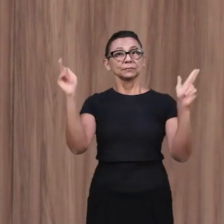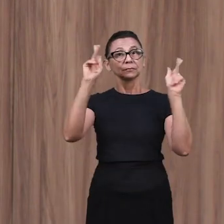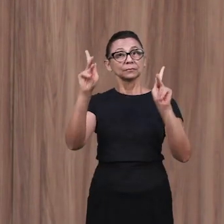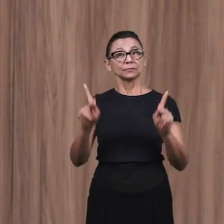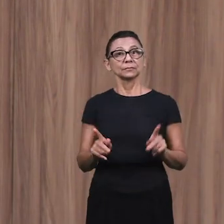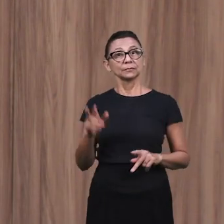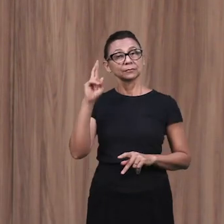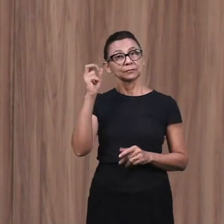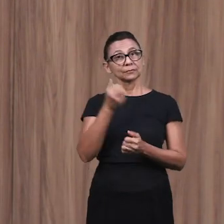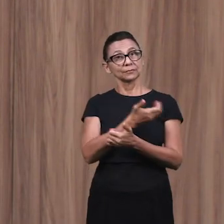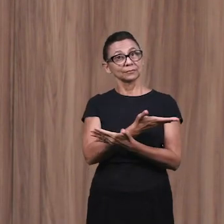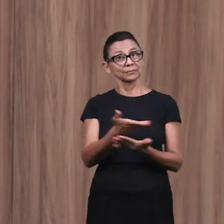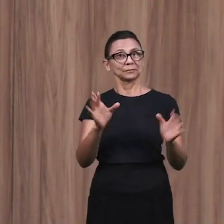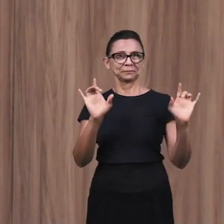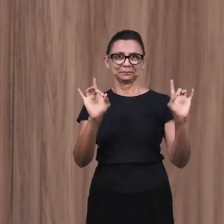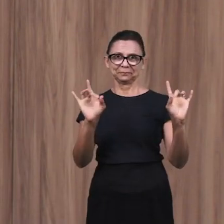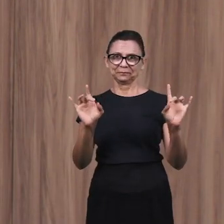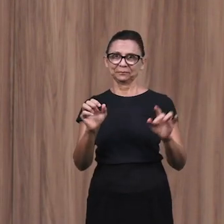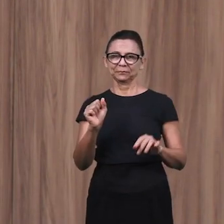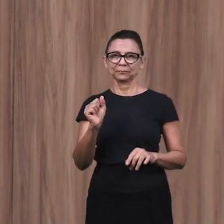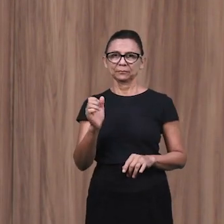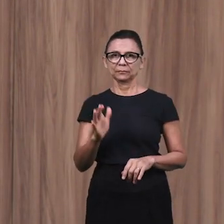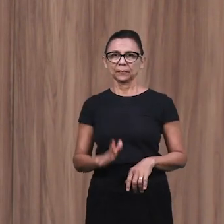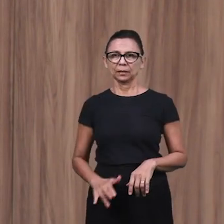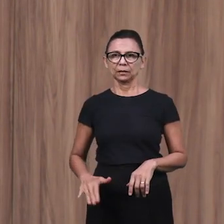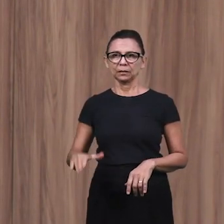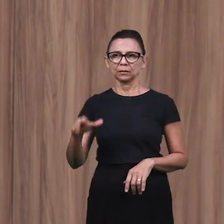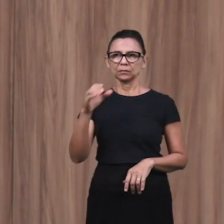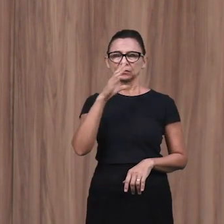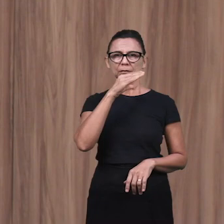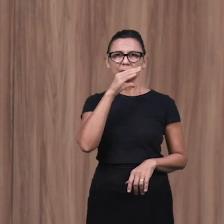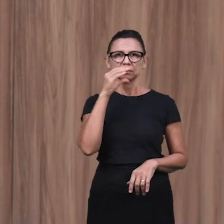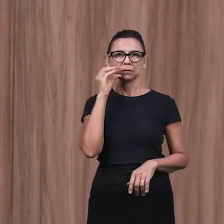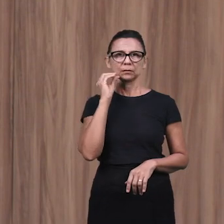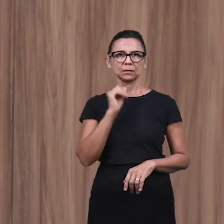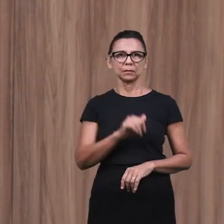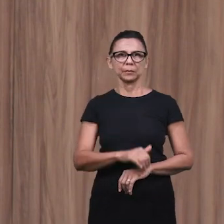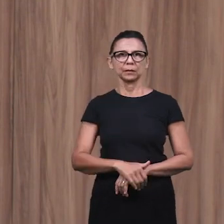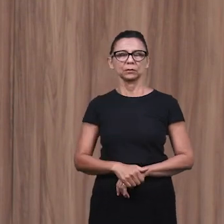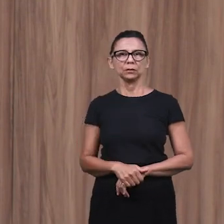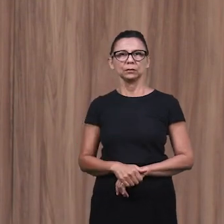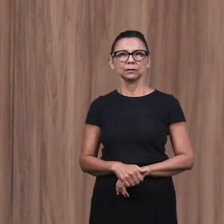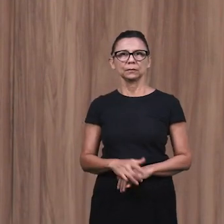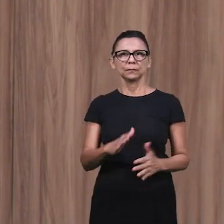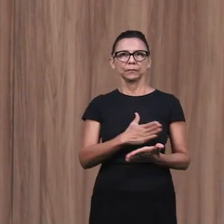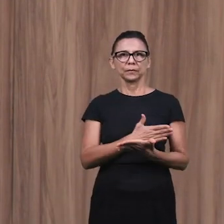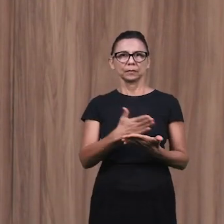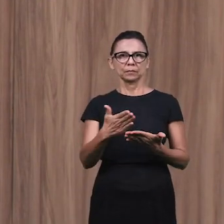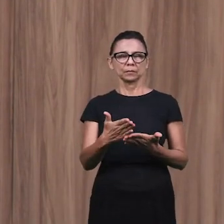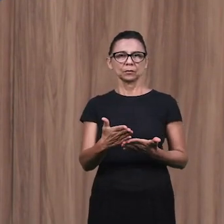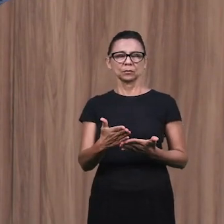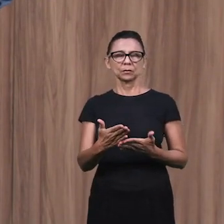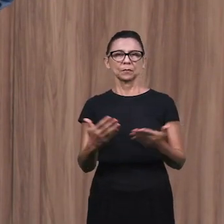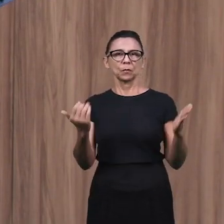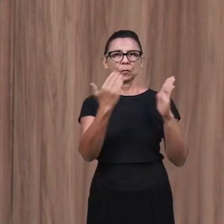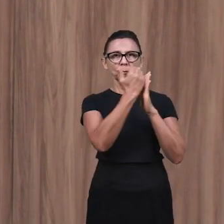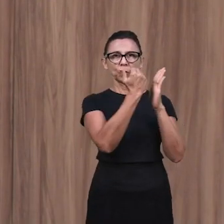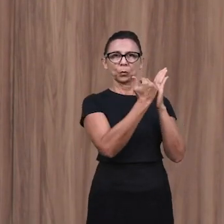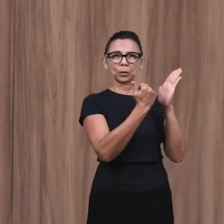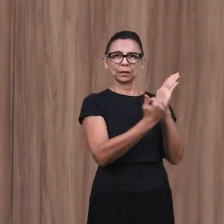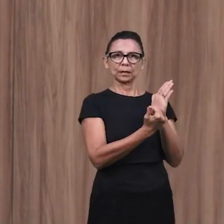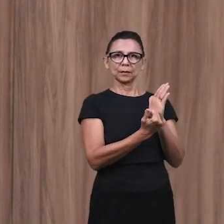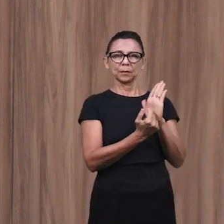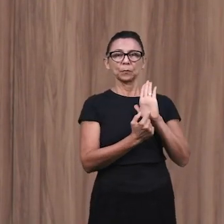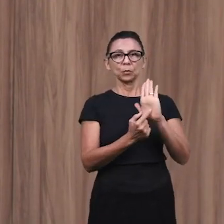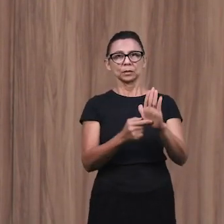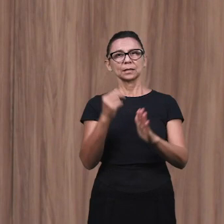La paix du Seigneur à tous, spécialement nos enfants intermédiaires et adolescents. Nous allons commencer le volet d'aujourd'hui